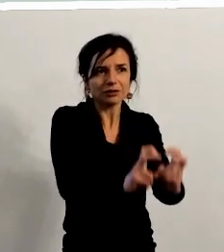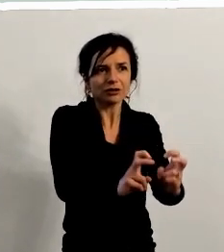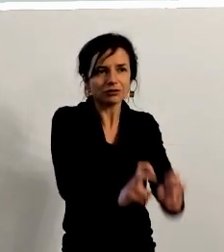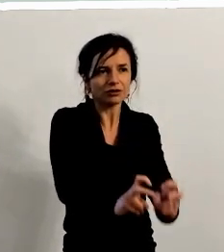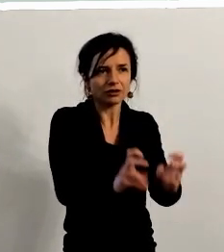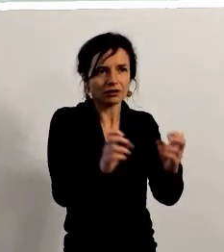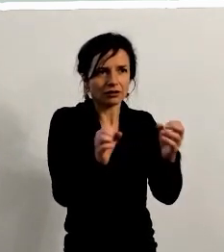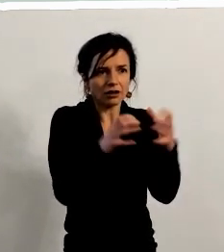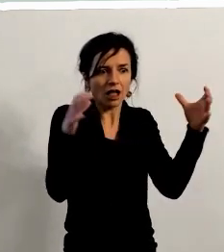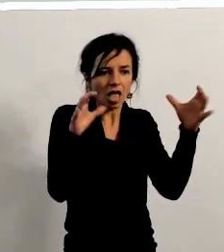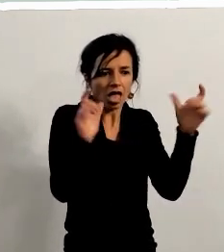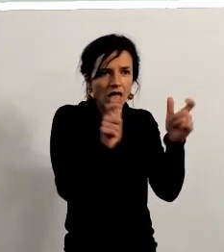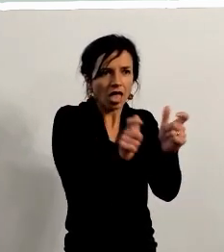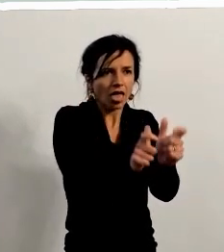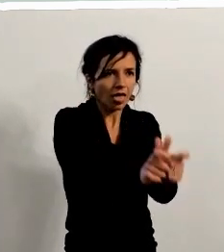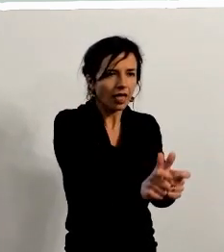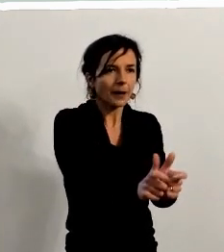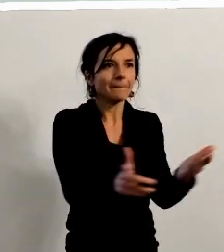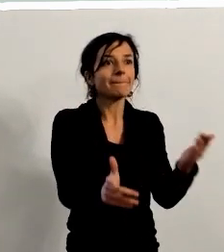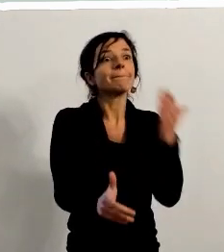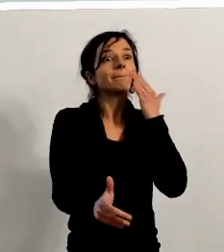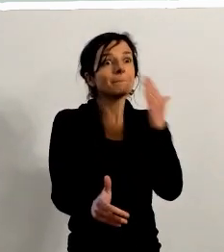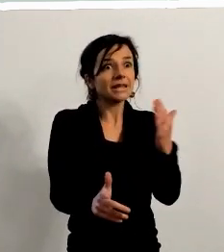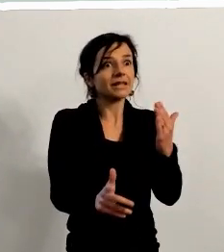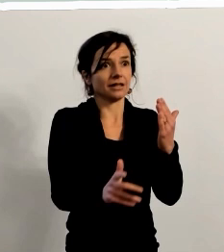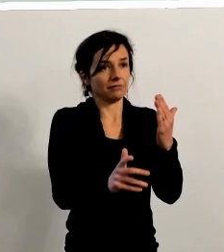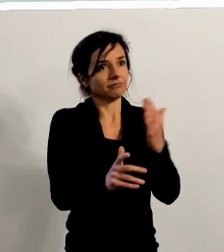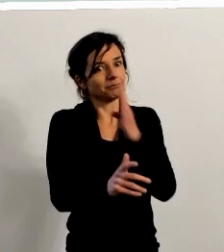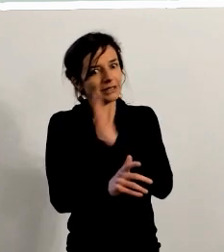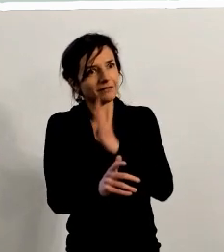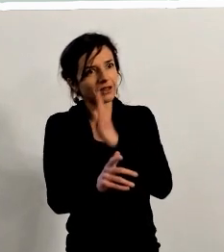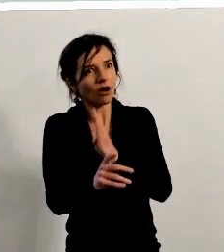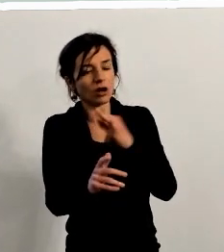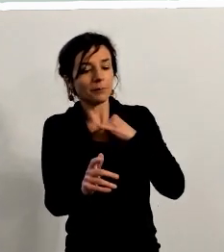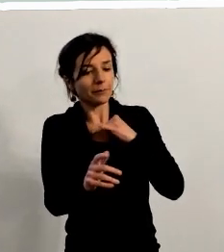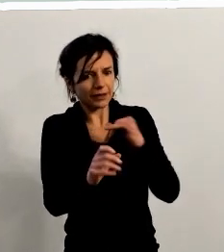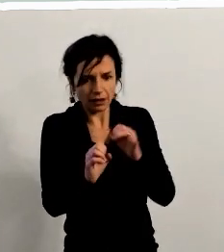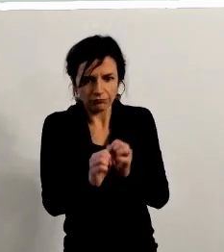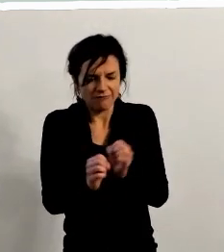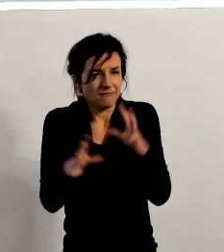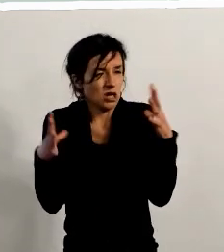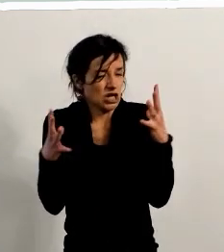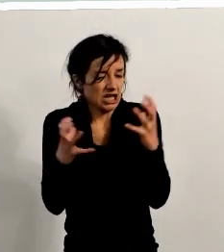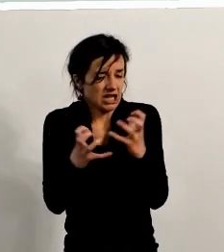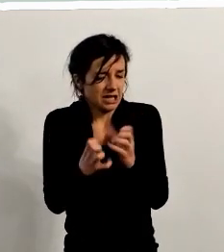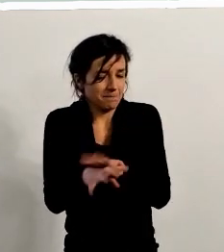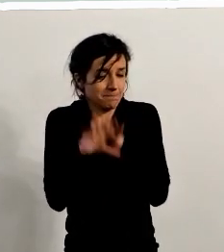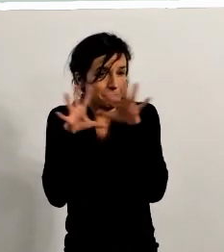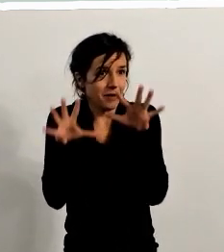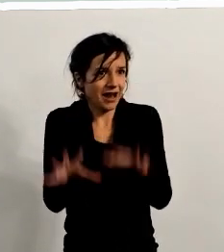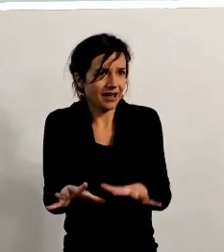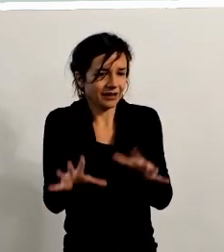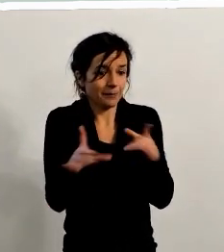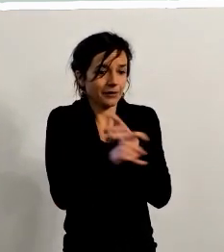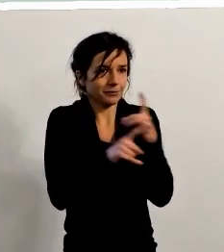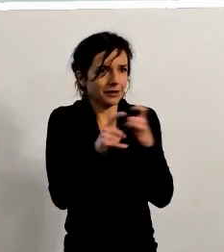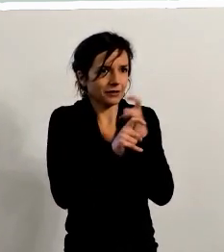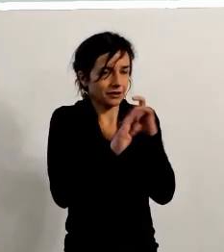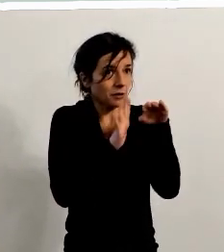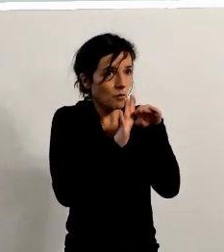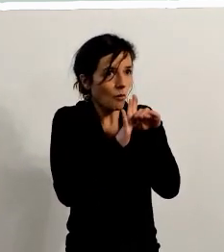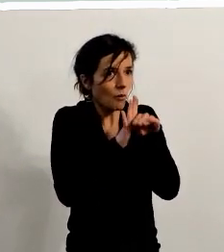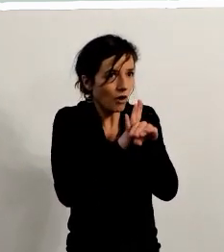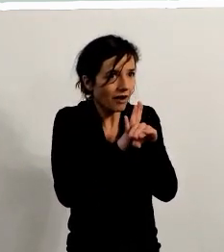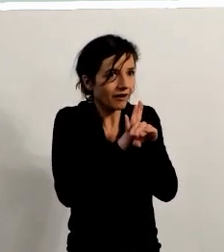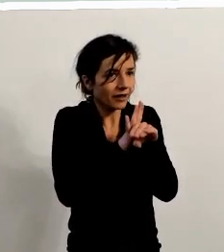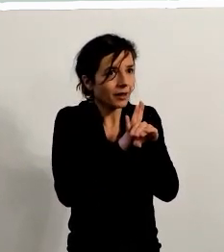lorsque la quantité de bisphénol dans les urines augmente, eh bien on s'aperçoit que les spermatozoïdes, non seulement ils sont moins nombreux, mais le risque d'avoir